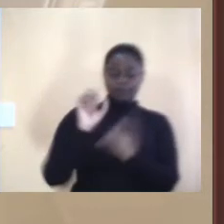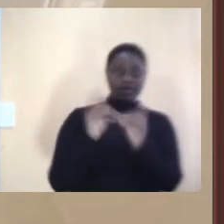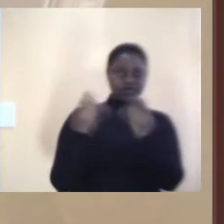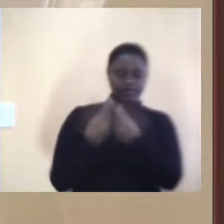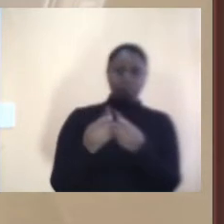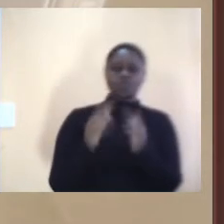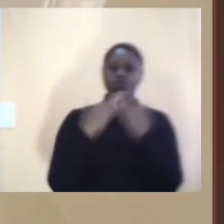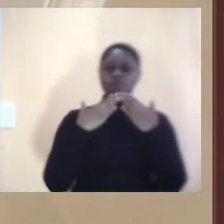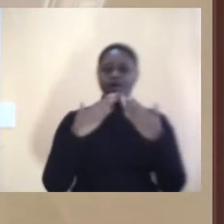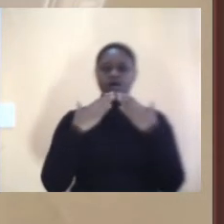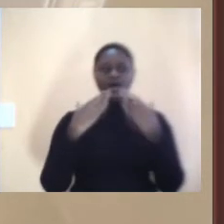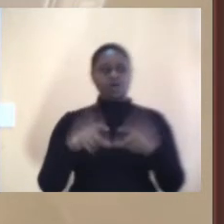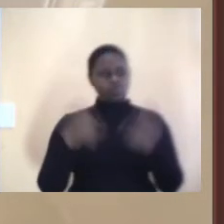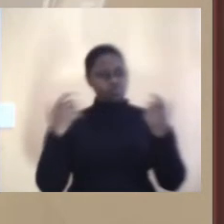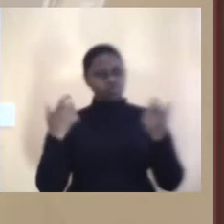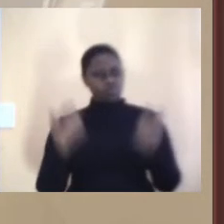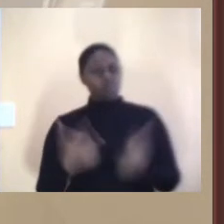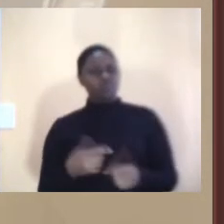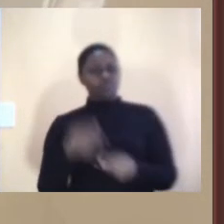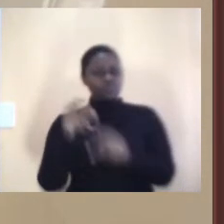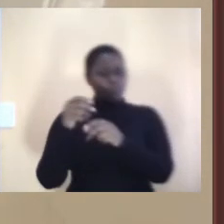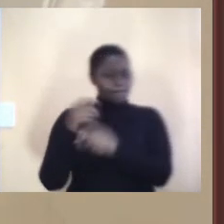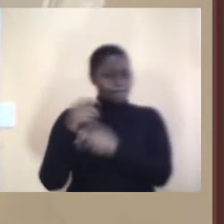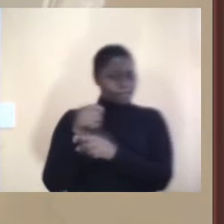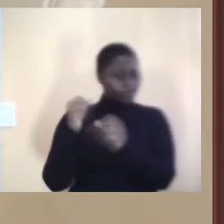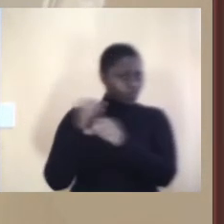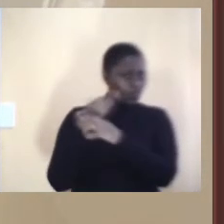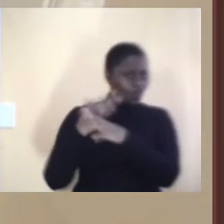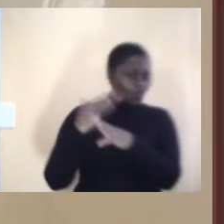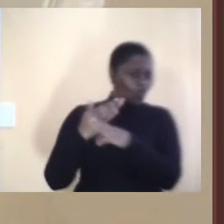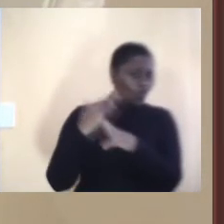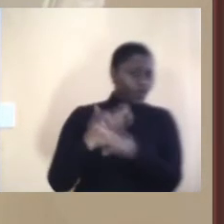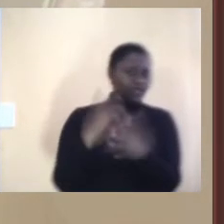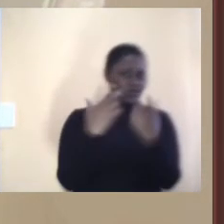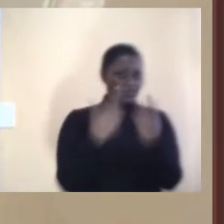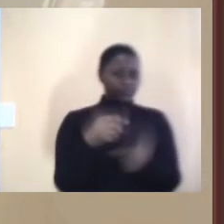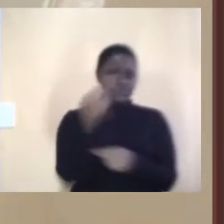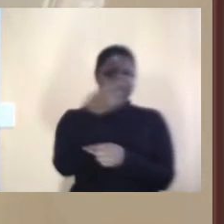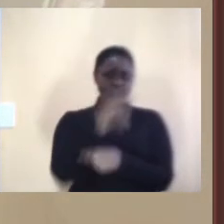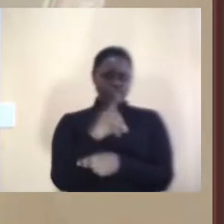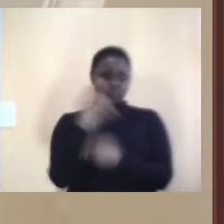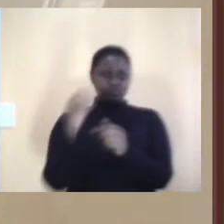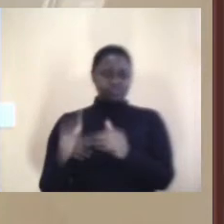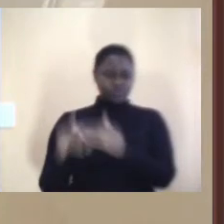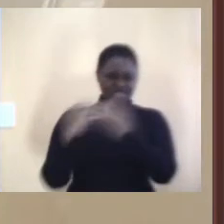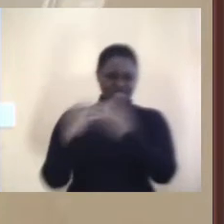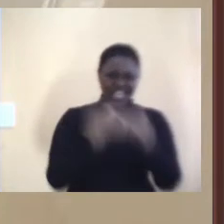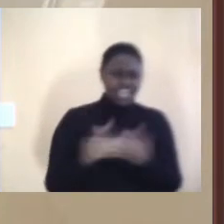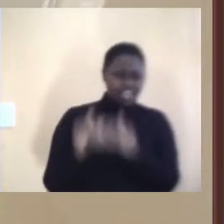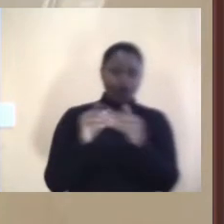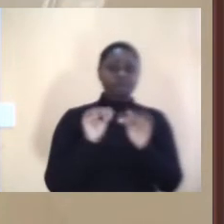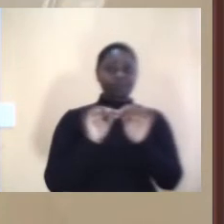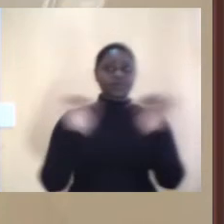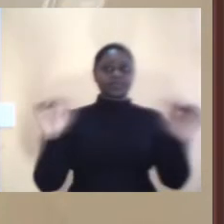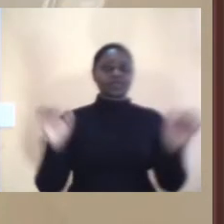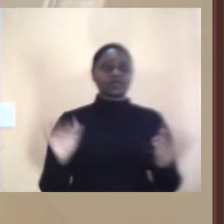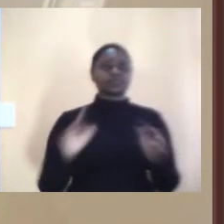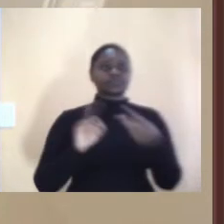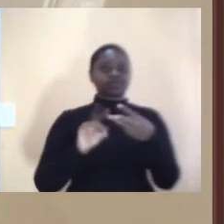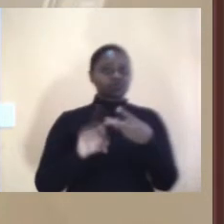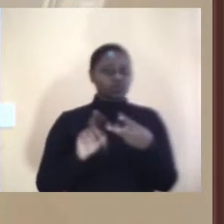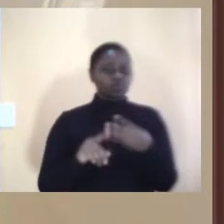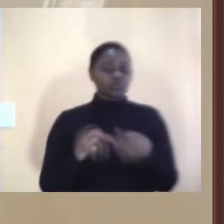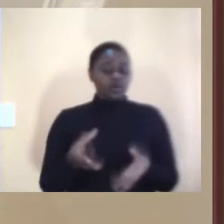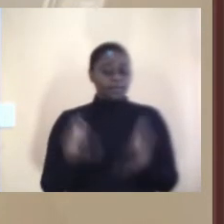MEC esinibona nilenza no-HOD omusha ubaba uSibanda. Niyabakhathalela abantu futhi asifuni-ke siyafuna le thuba